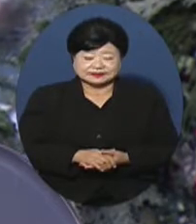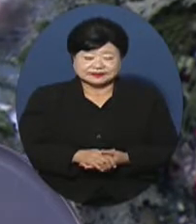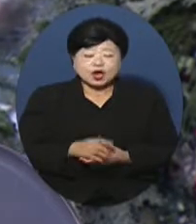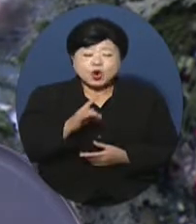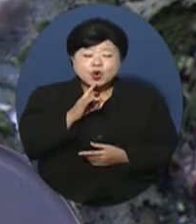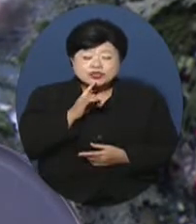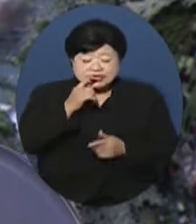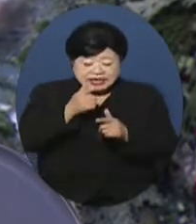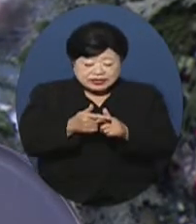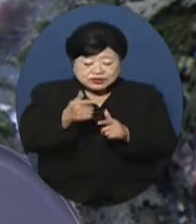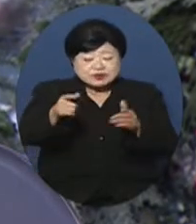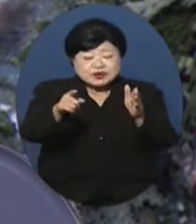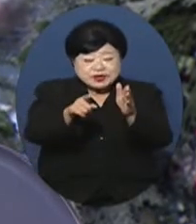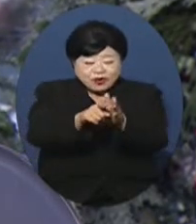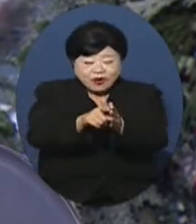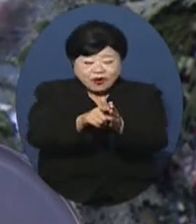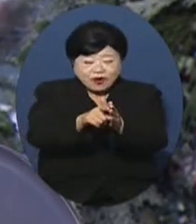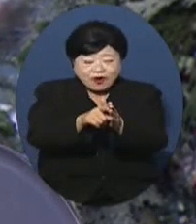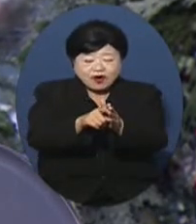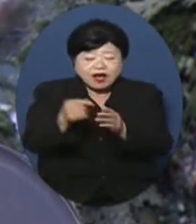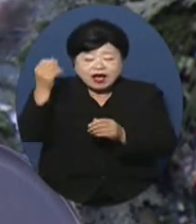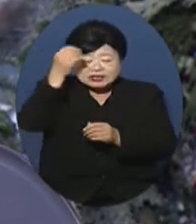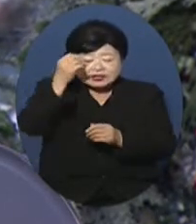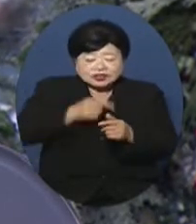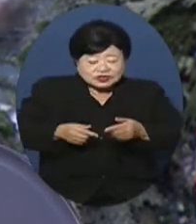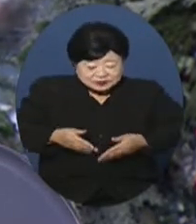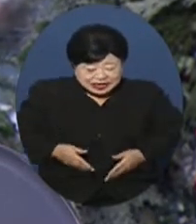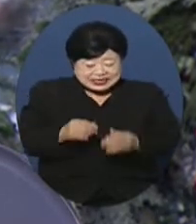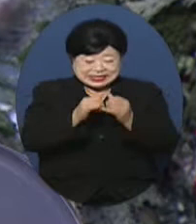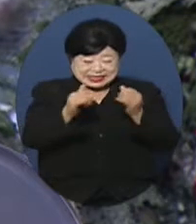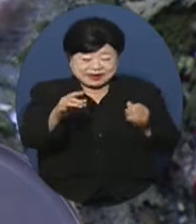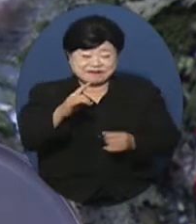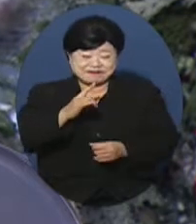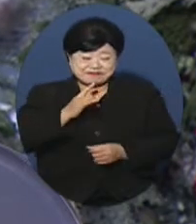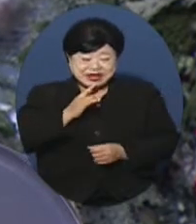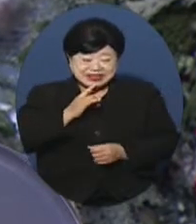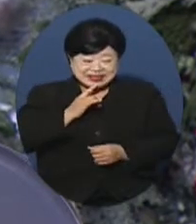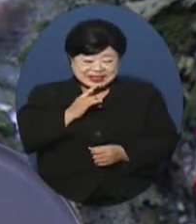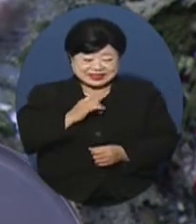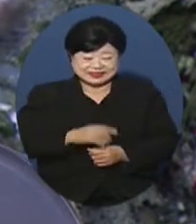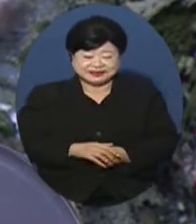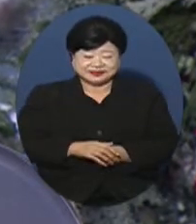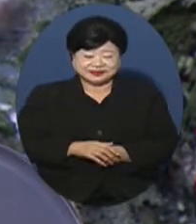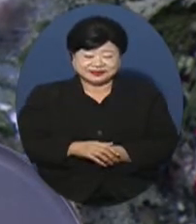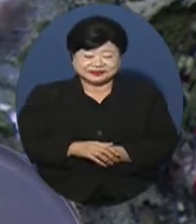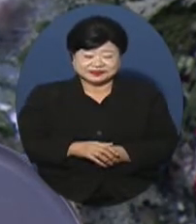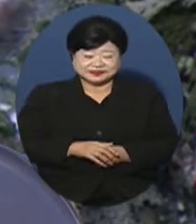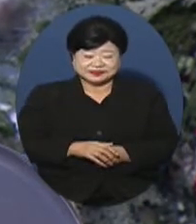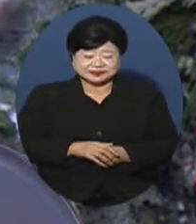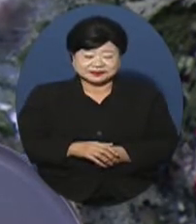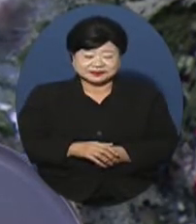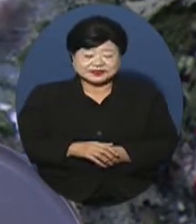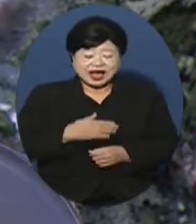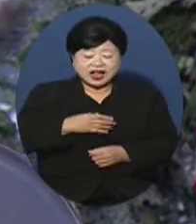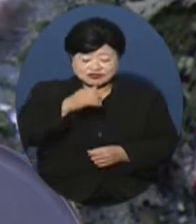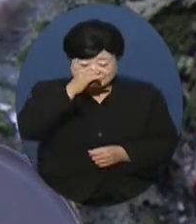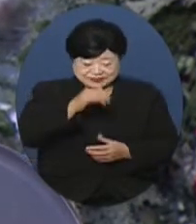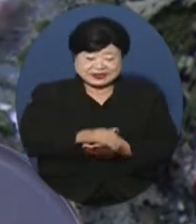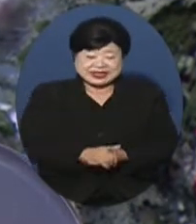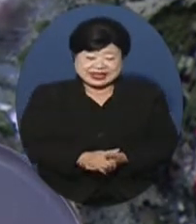어제 예수님을 믿고 생명으로 흑 난 다나 뭐냐 개인 세나는 결심이